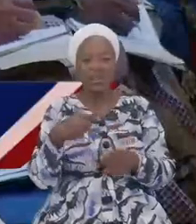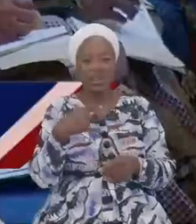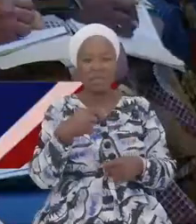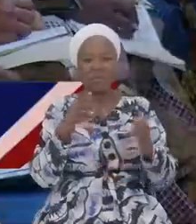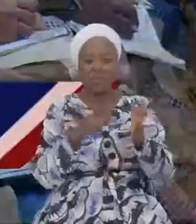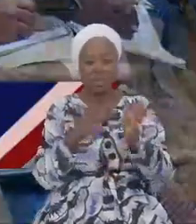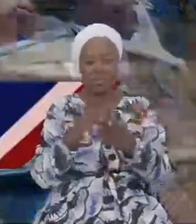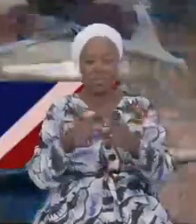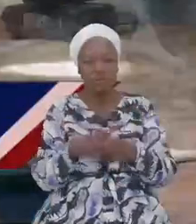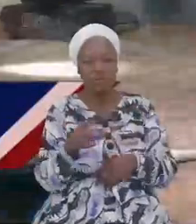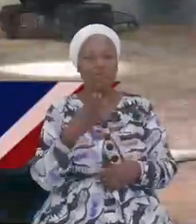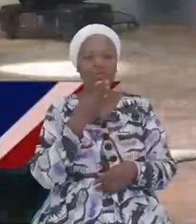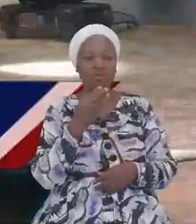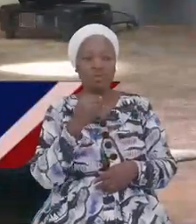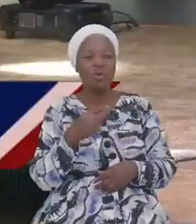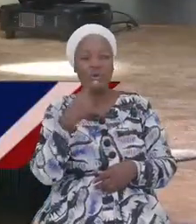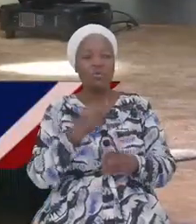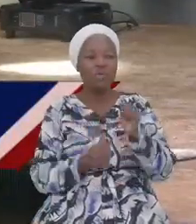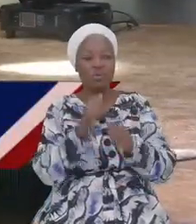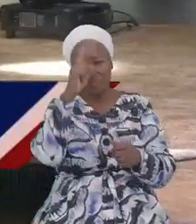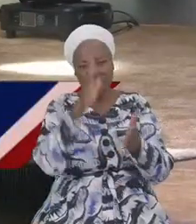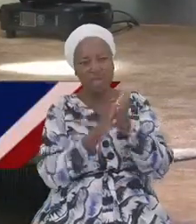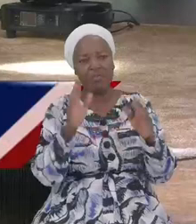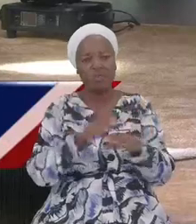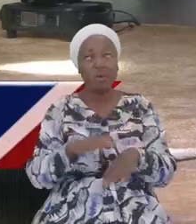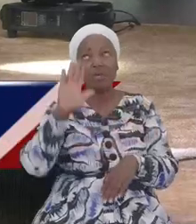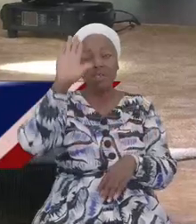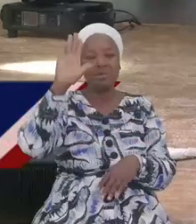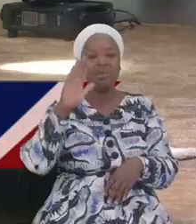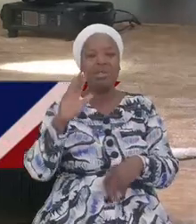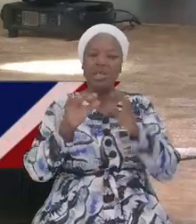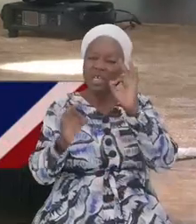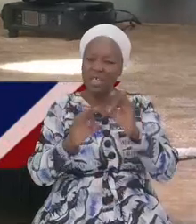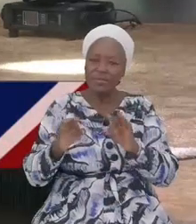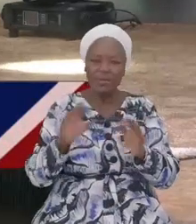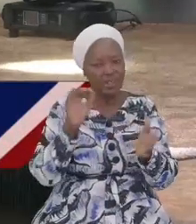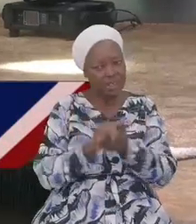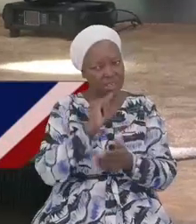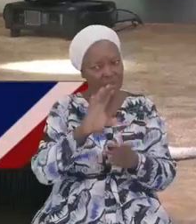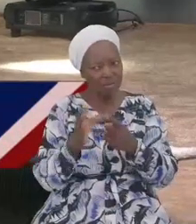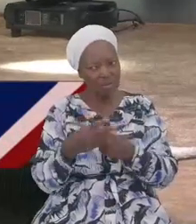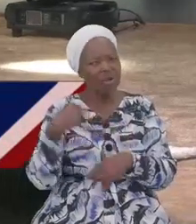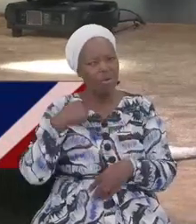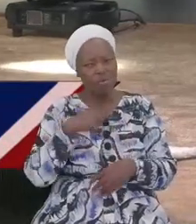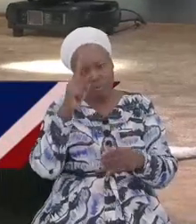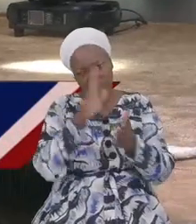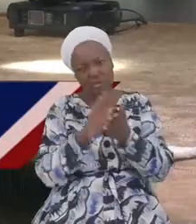Et il dit aux Juifs qui avaient cru en lui, si, voici encore la condition, vous avez cru en lui, il